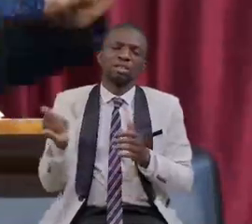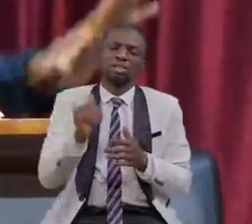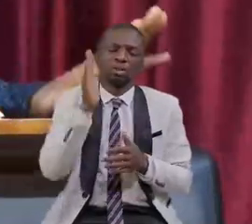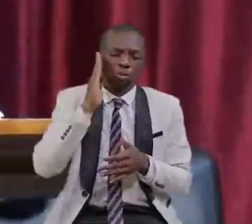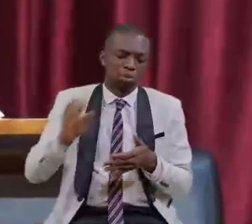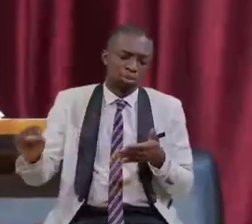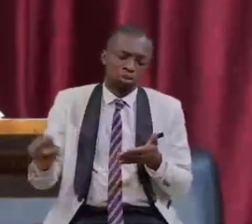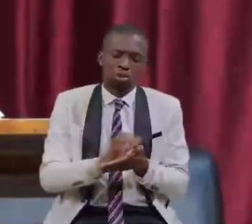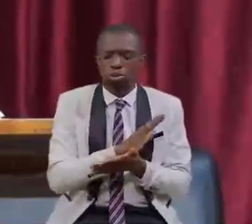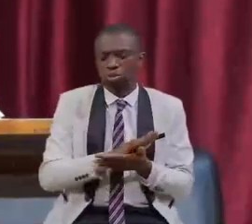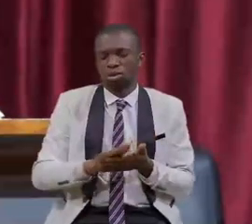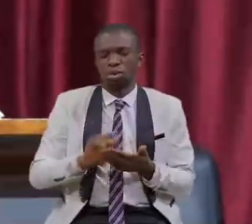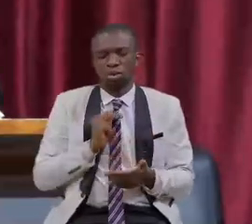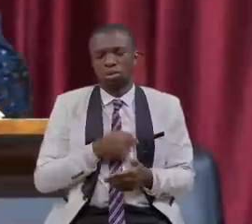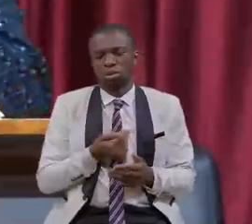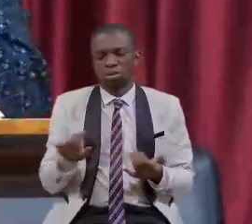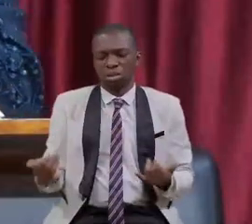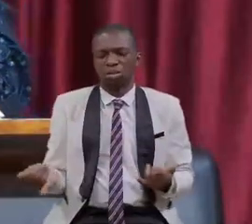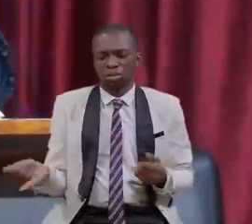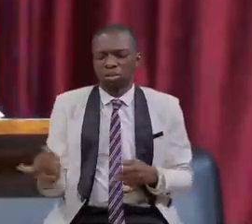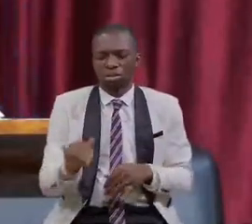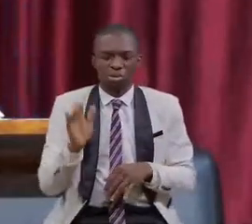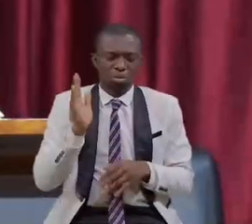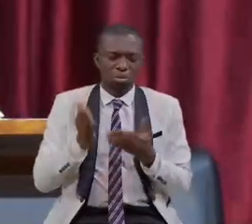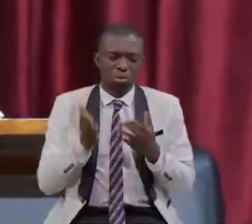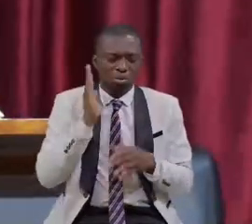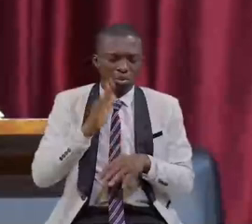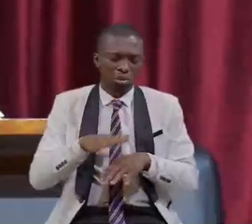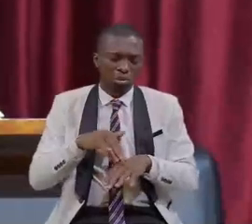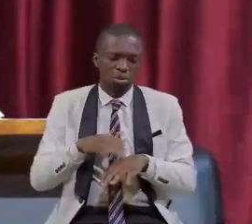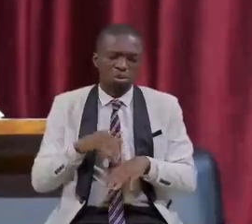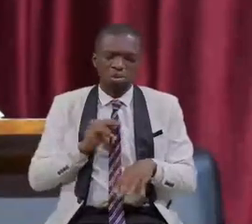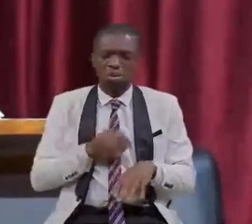pourrait finalement après tout nous écraser. Connaissez-vous l'histoire?